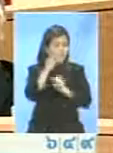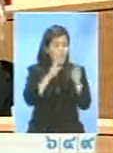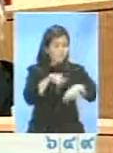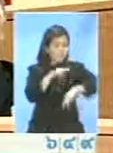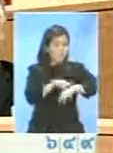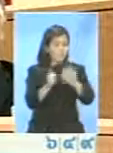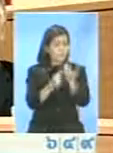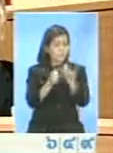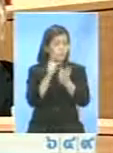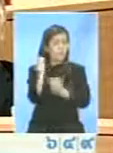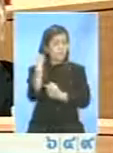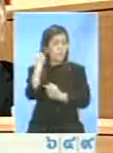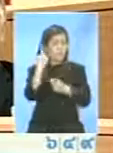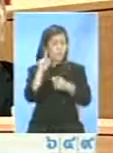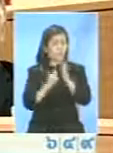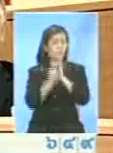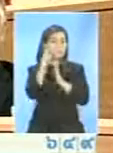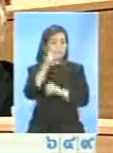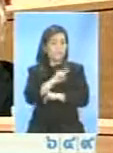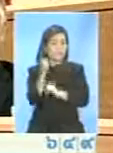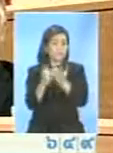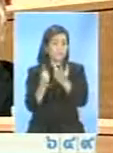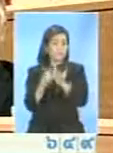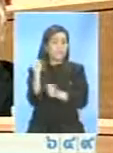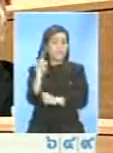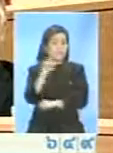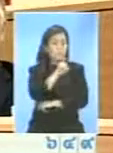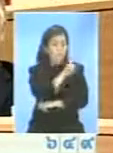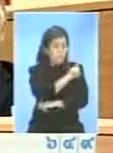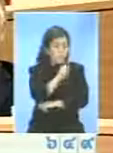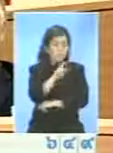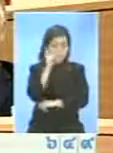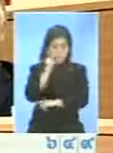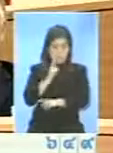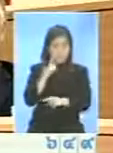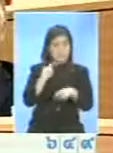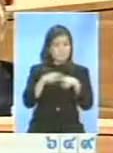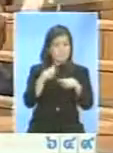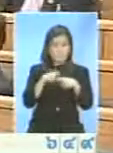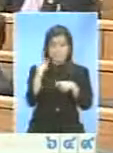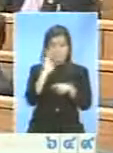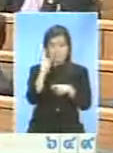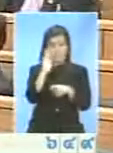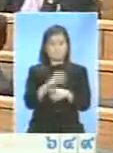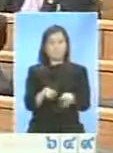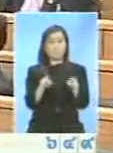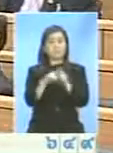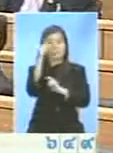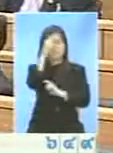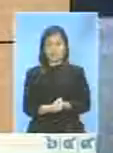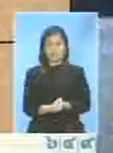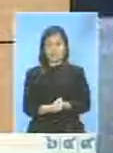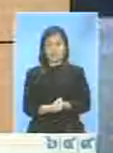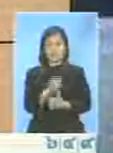ไว้แบบเดิม345เสียงนะครับต่อ133เสียงนะครับไม่ลงคะแนน20เสียงงดออกเสียง